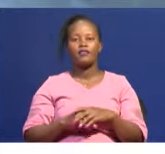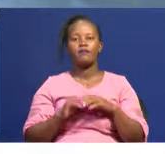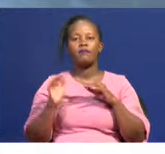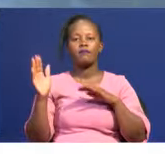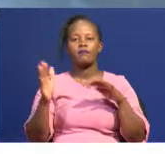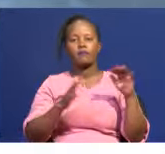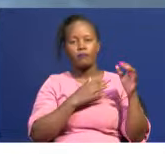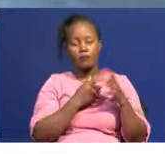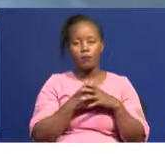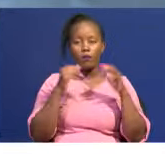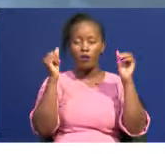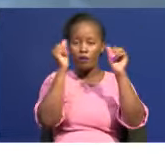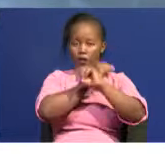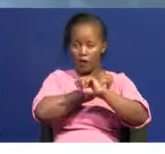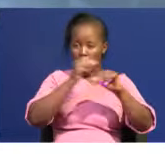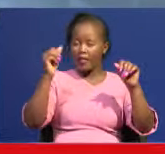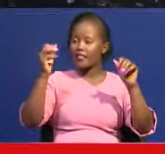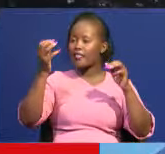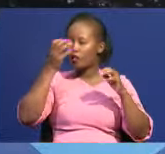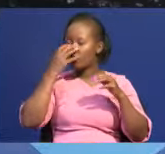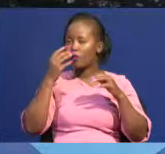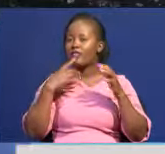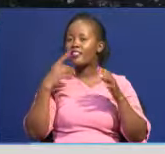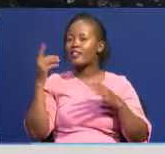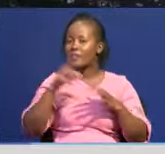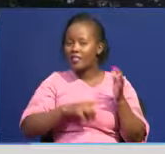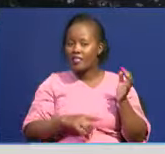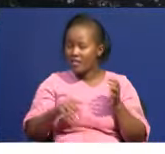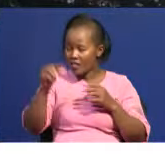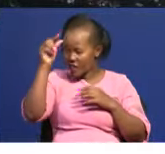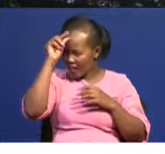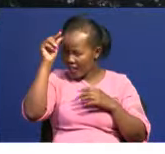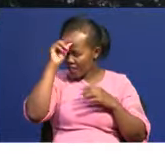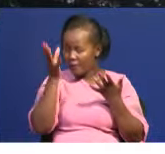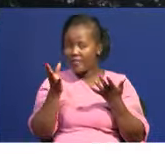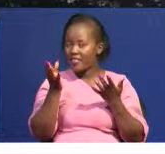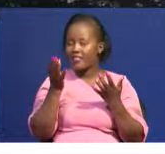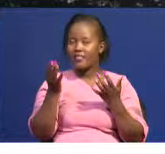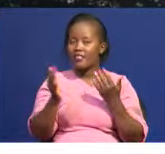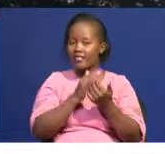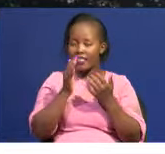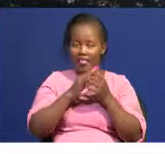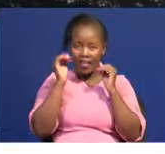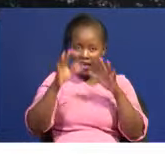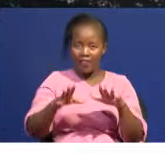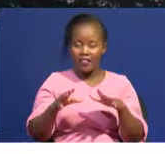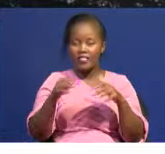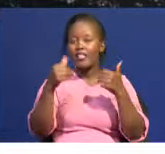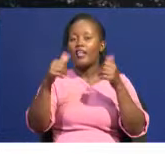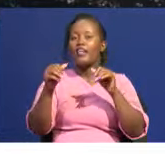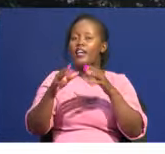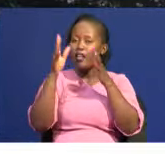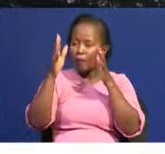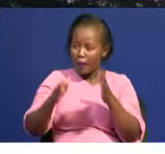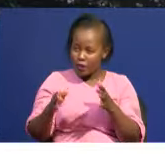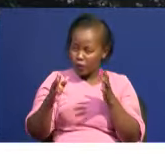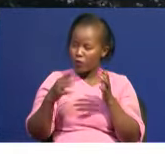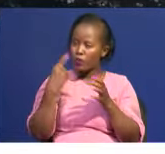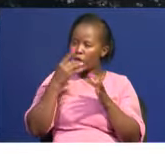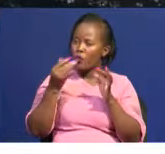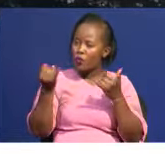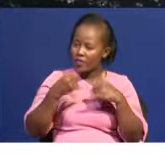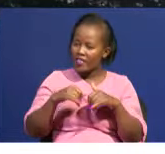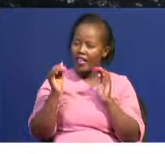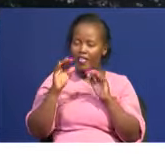Kianza ni kwa Rais William Ruto amesema serikali haitamsaza yeyote atakayehujumu mpango wa serikali wa uzalishaji chakula